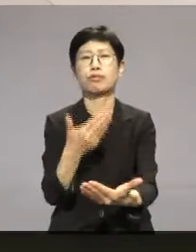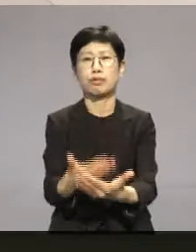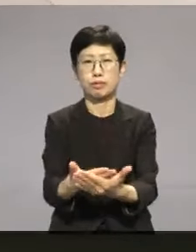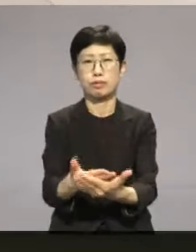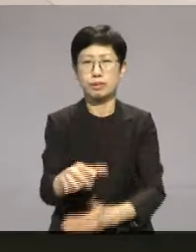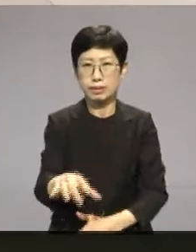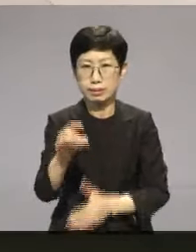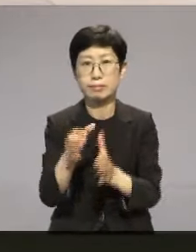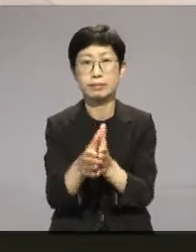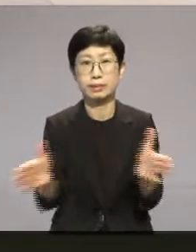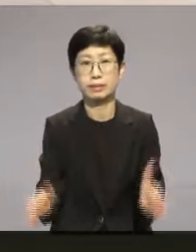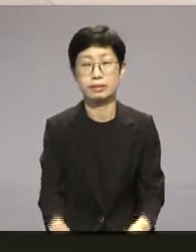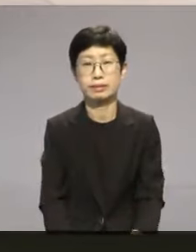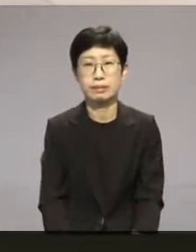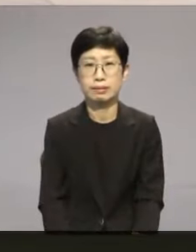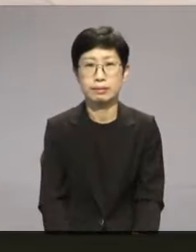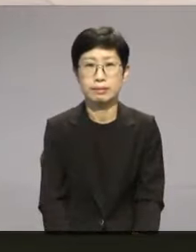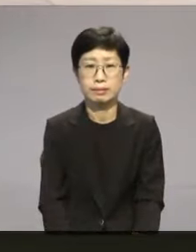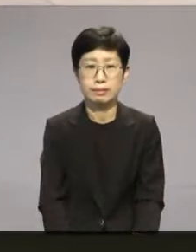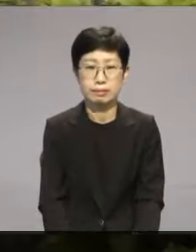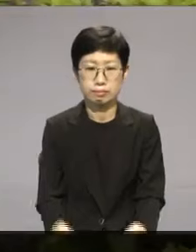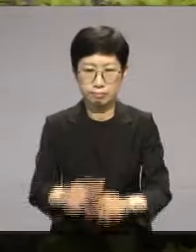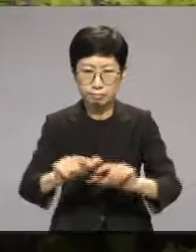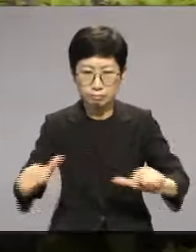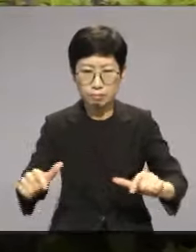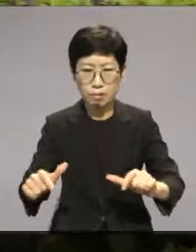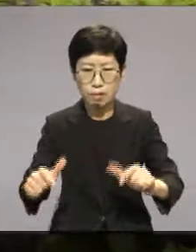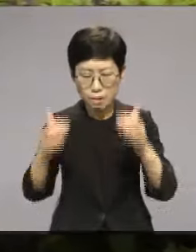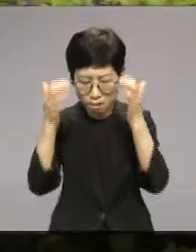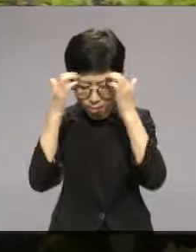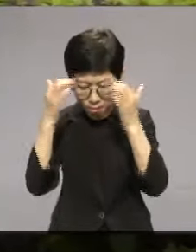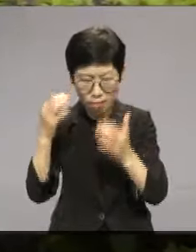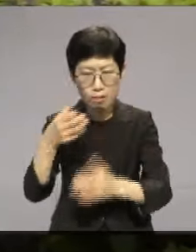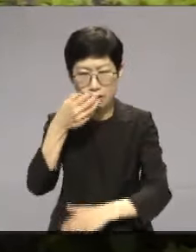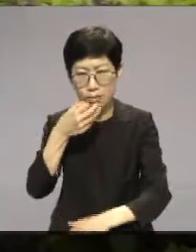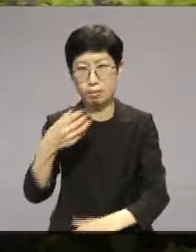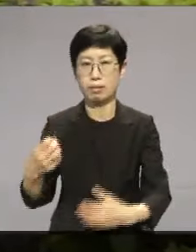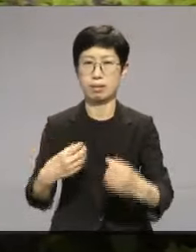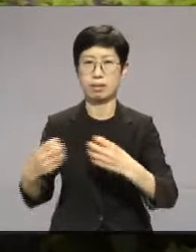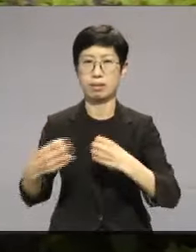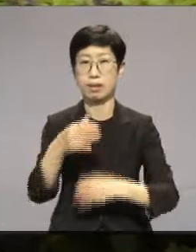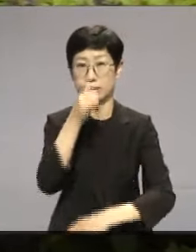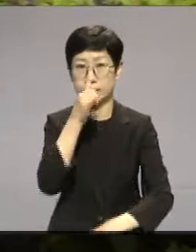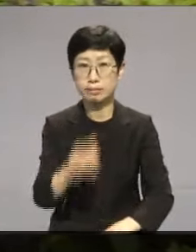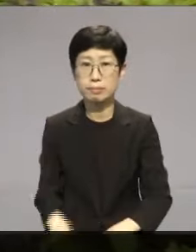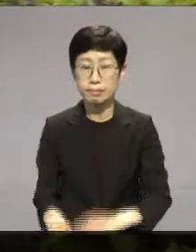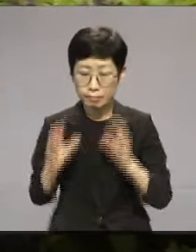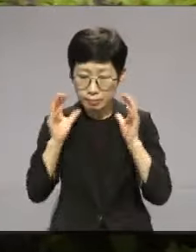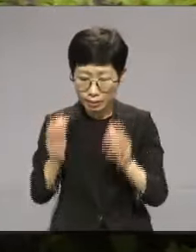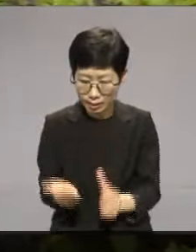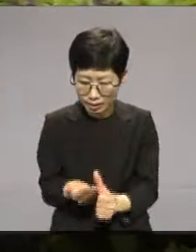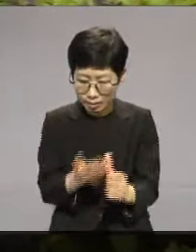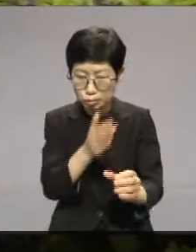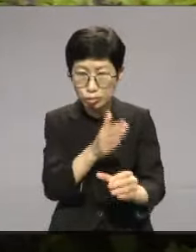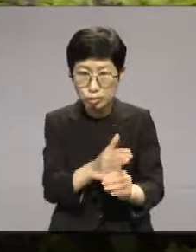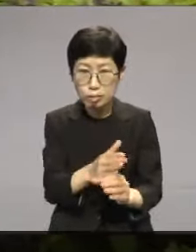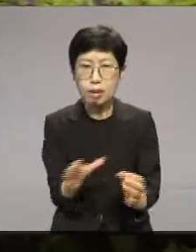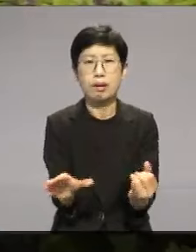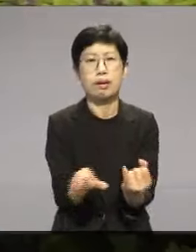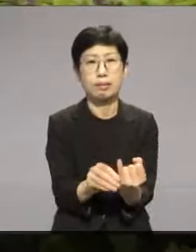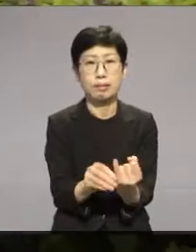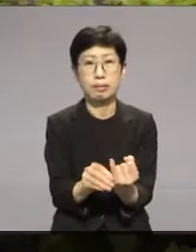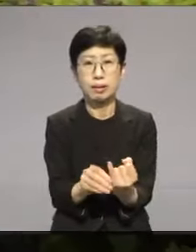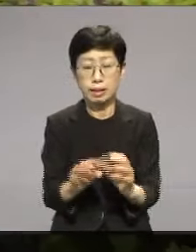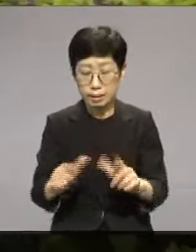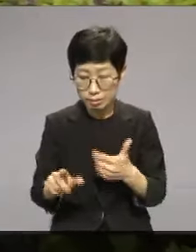될 것입니다. 여러 가지 고충을 얘기를 듣는데요. 그중에 이제 아이를 키우고 있는 상태에서 임신을 하거나